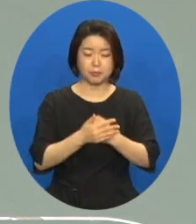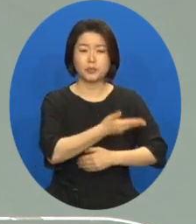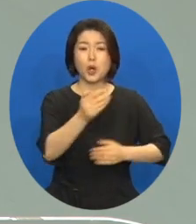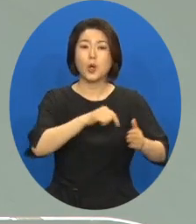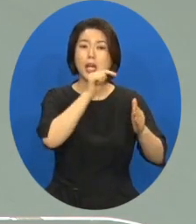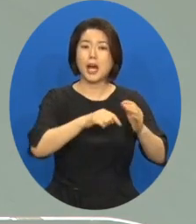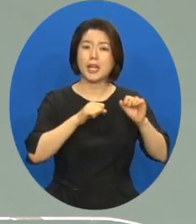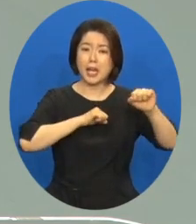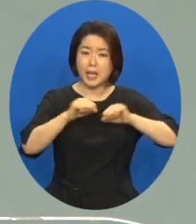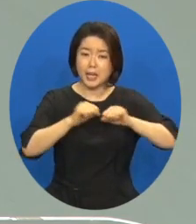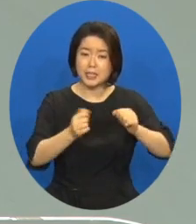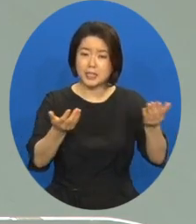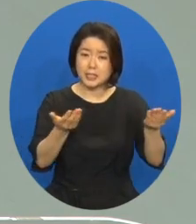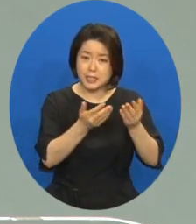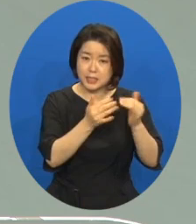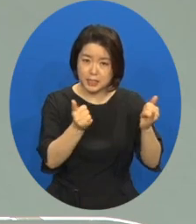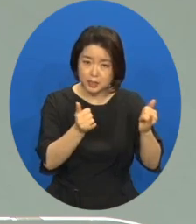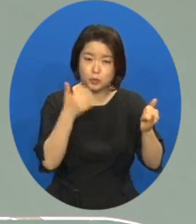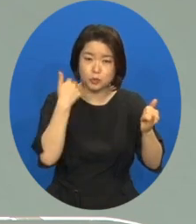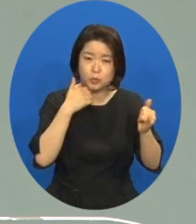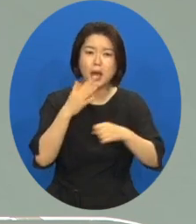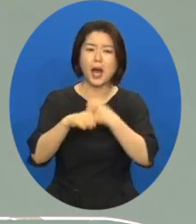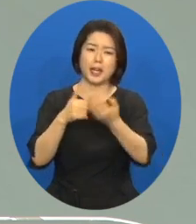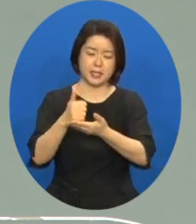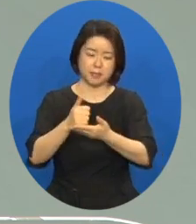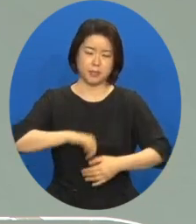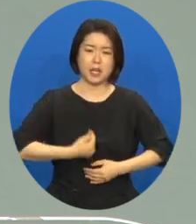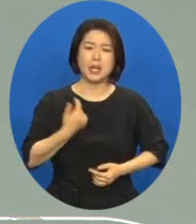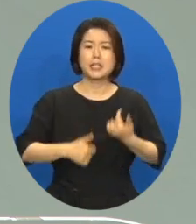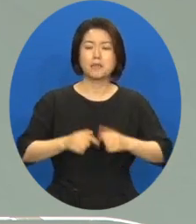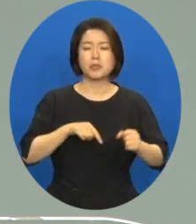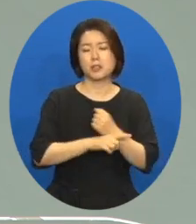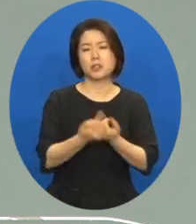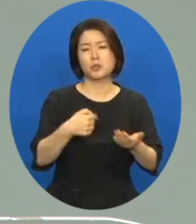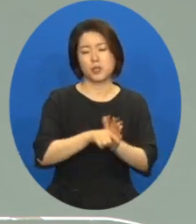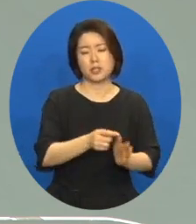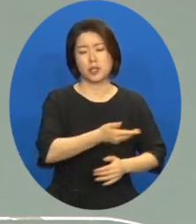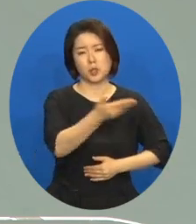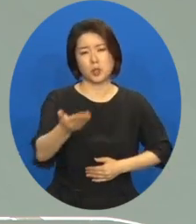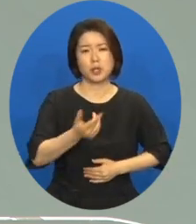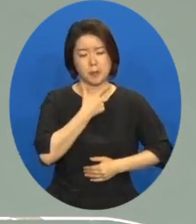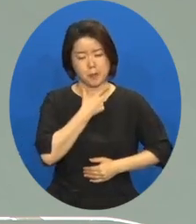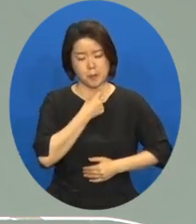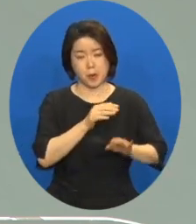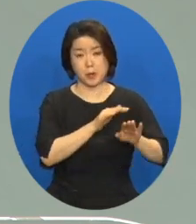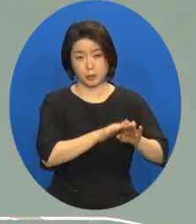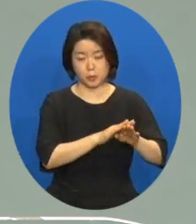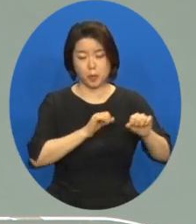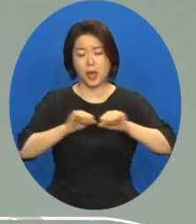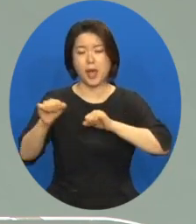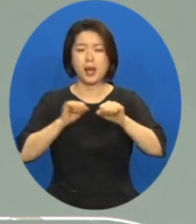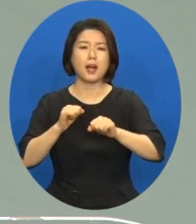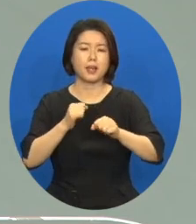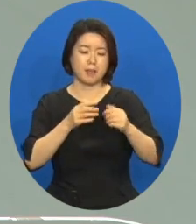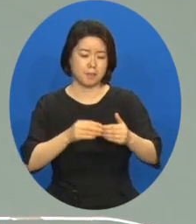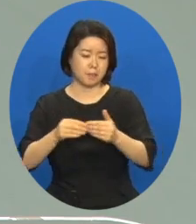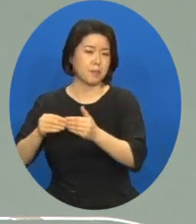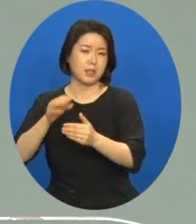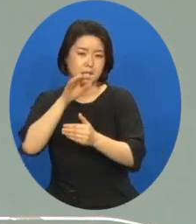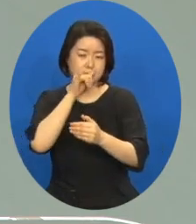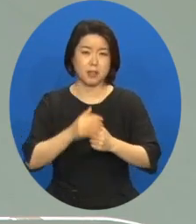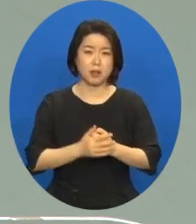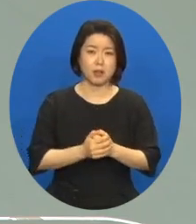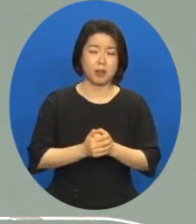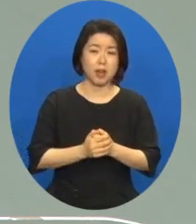이는 하나님이시니 자기의 기쁘신 뜻을 위하여 너희로 소원을 두고 행하게 하시나니. 지난 몇